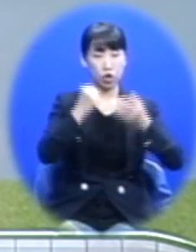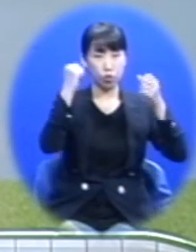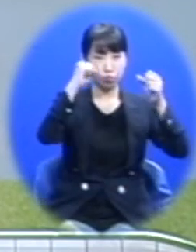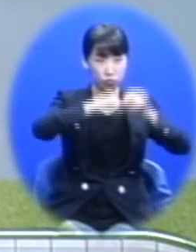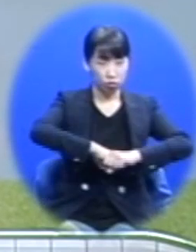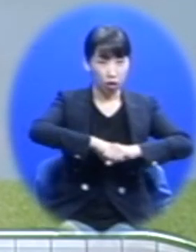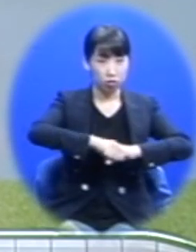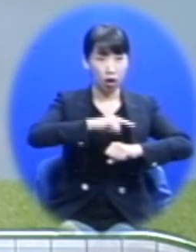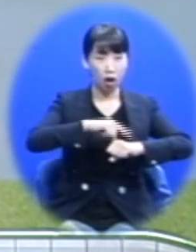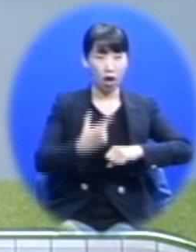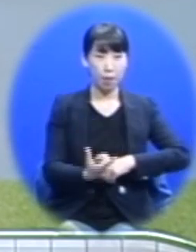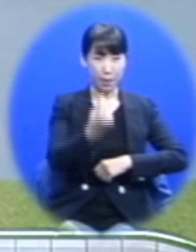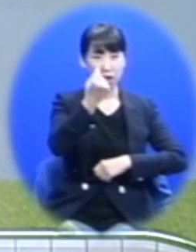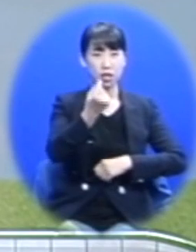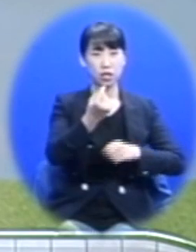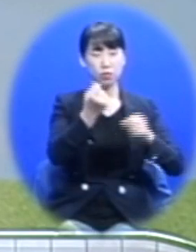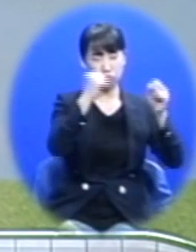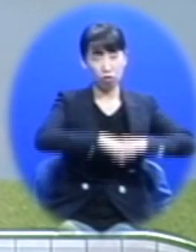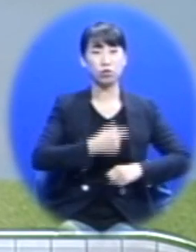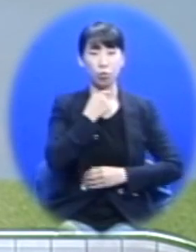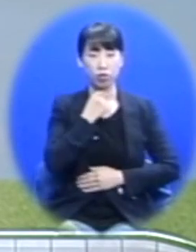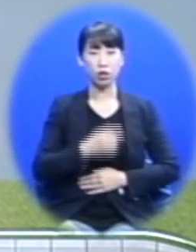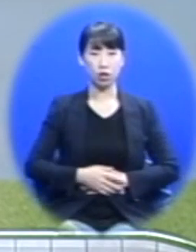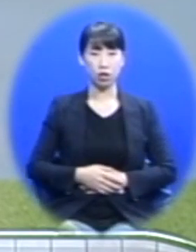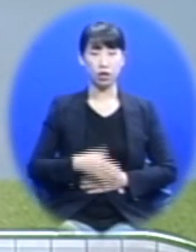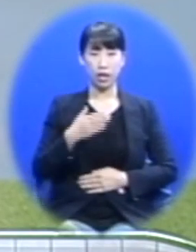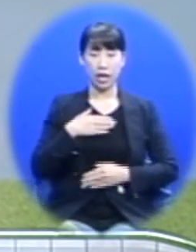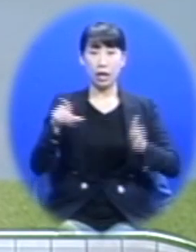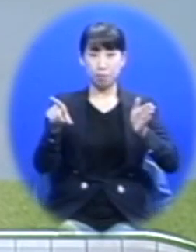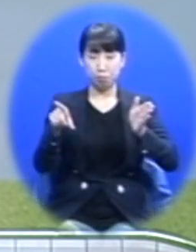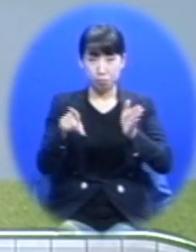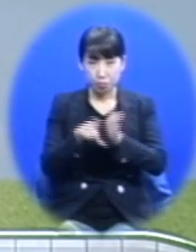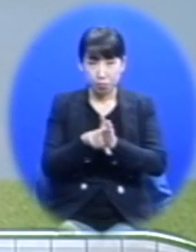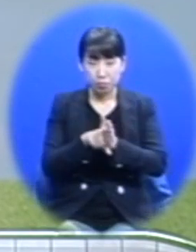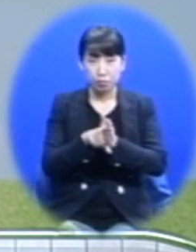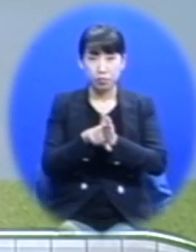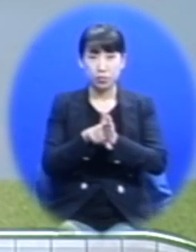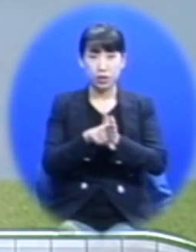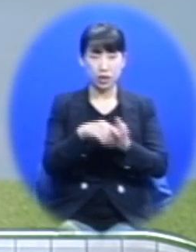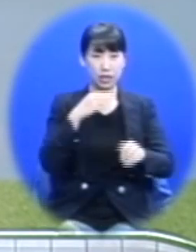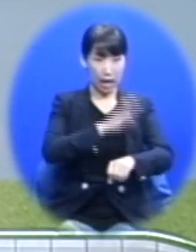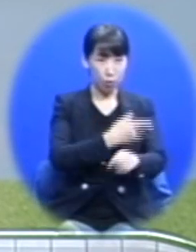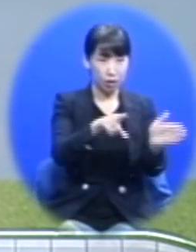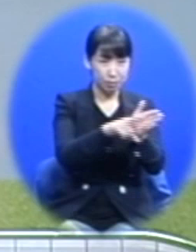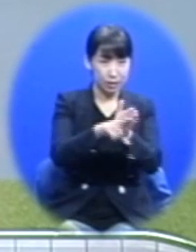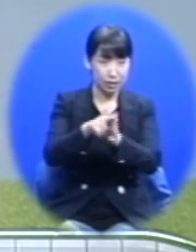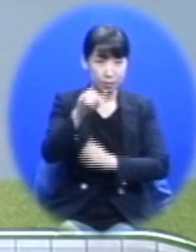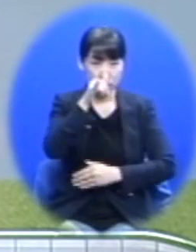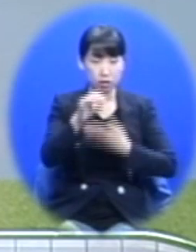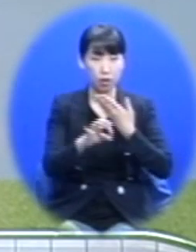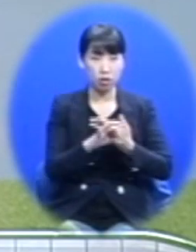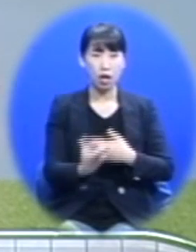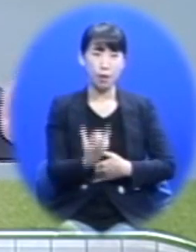것이라면 차라리 빨리 무너지게 되기를 원합니다. 제가 믿고 의지해야 하지 말아야 될 것을 내가 믿고 의지하고 있었다면